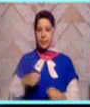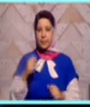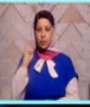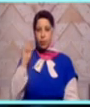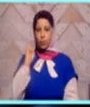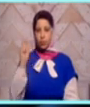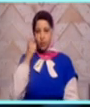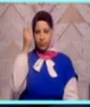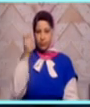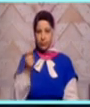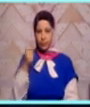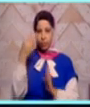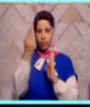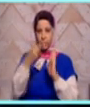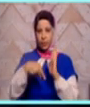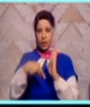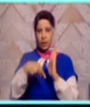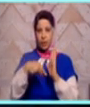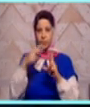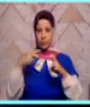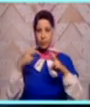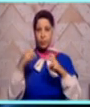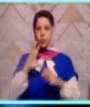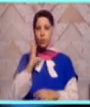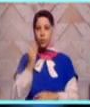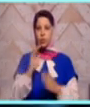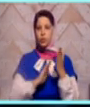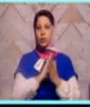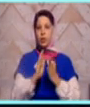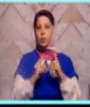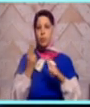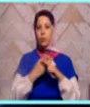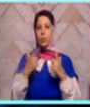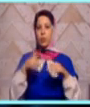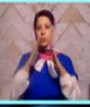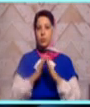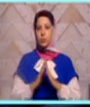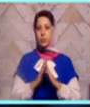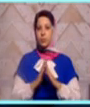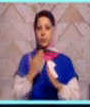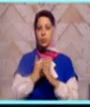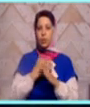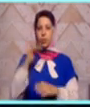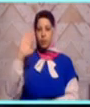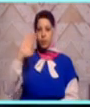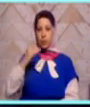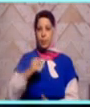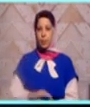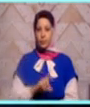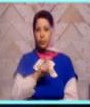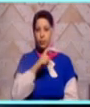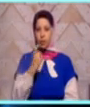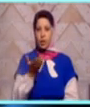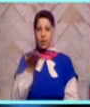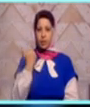بيكون امامه تقرير مفصل عن هذه الشكاوي في كافه المجالات. ولكن يمكن لوحظ خلال الشهر الماضي ان